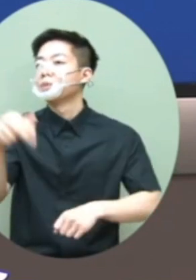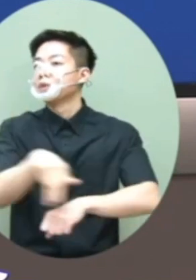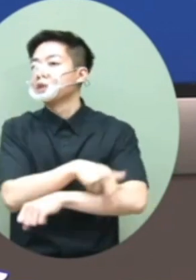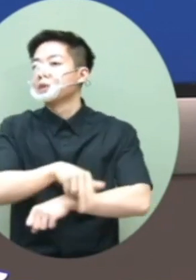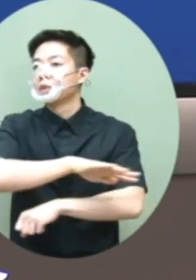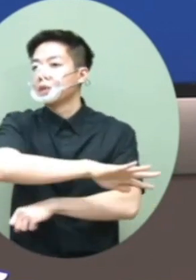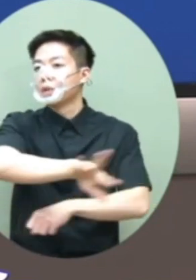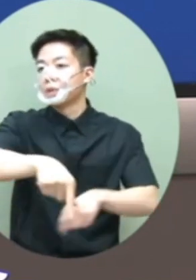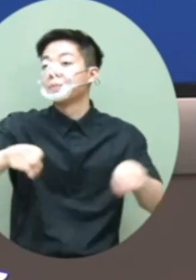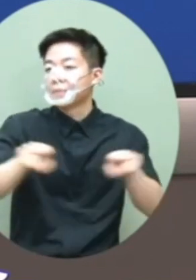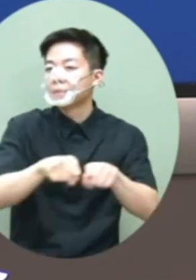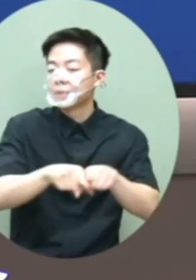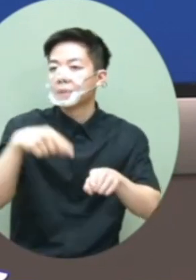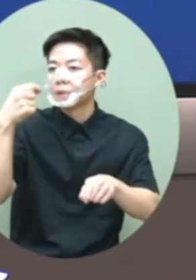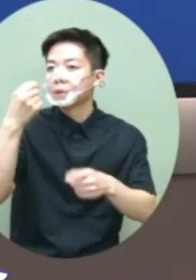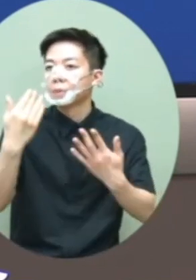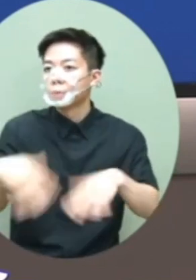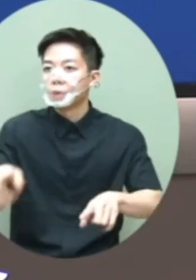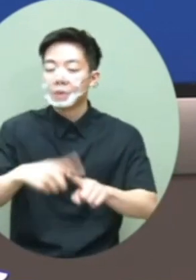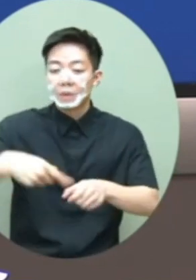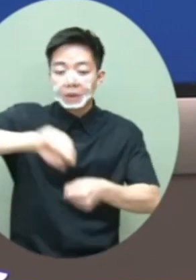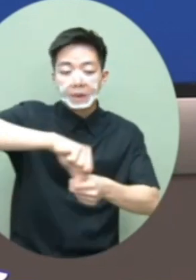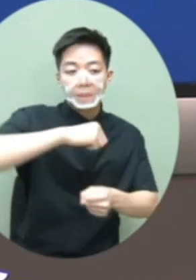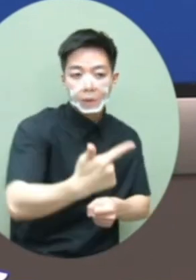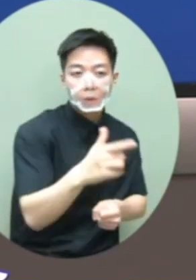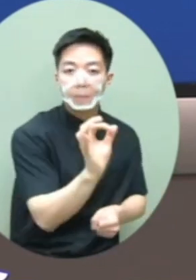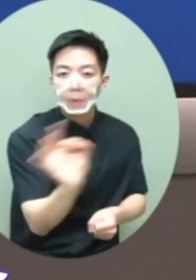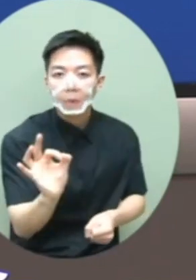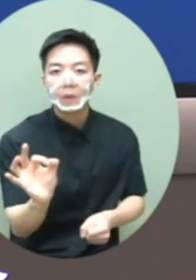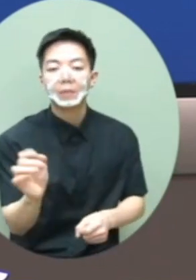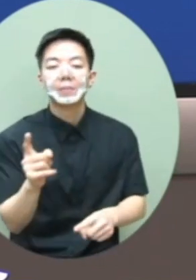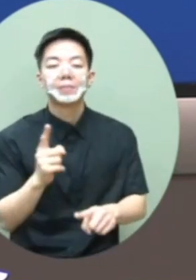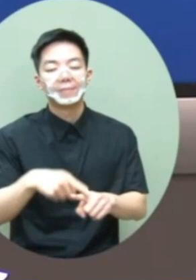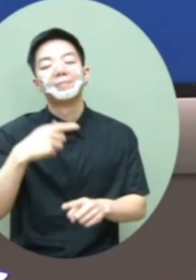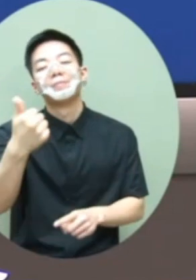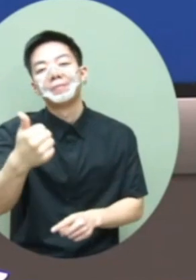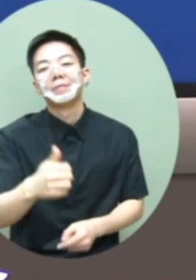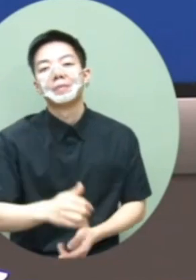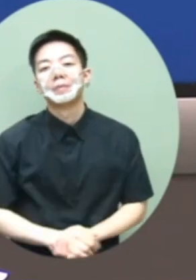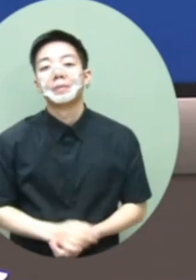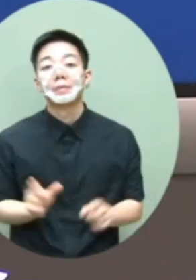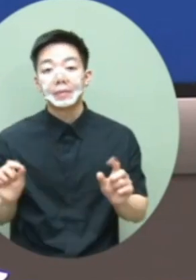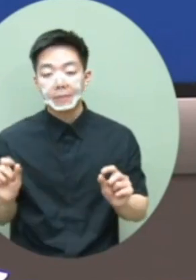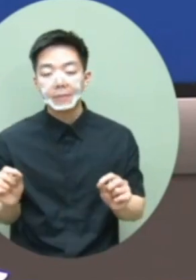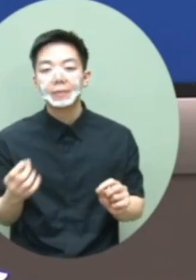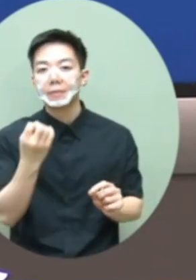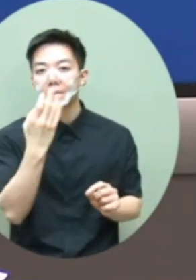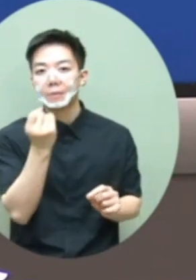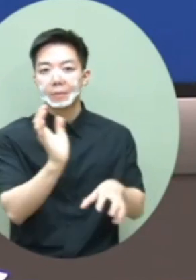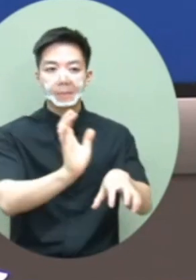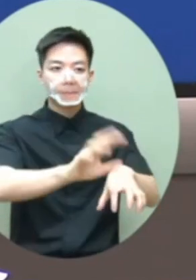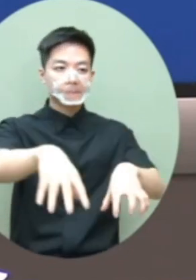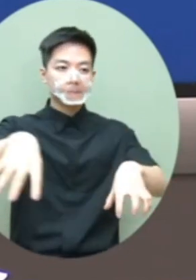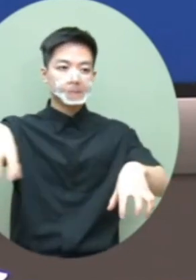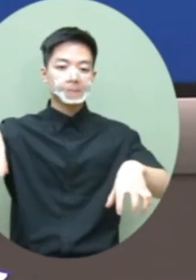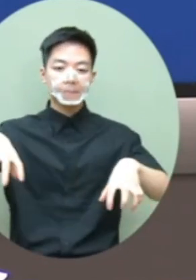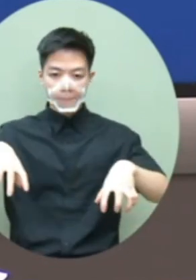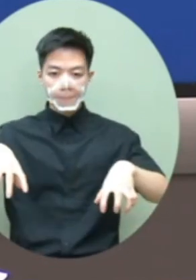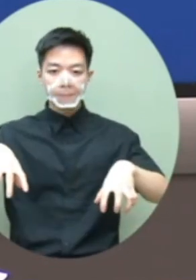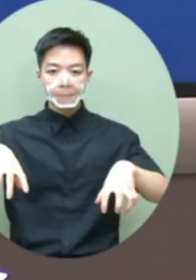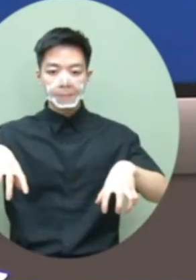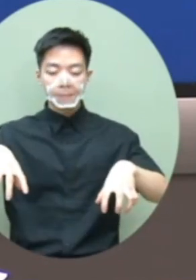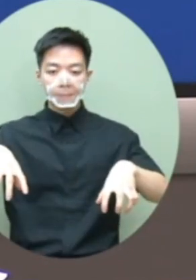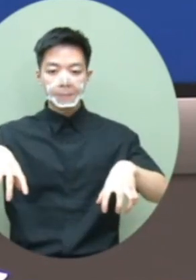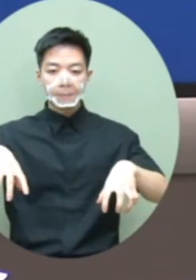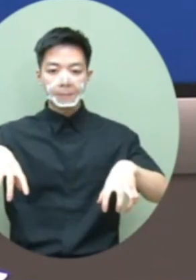做都是這樣，其實是一個非常好的消息，就是說在社區裡面就不